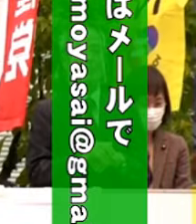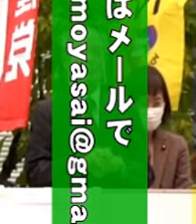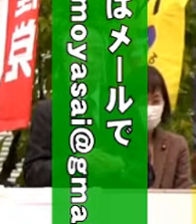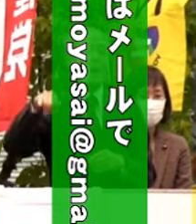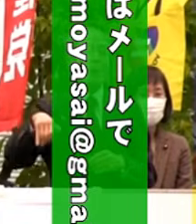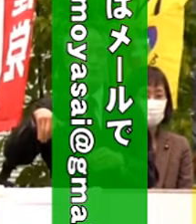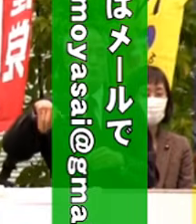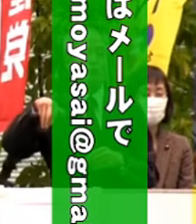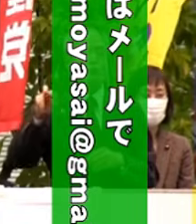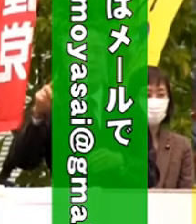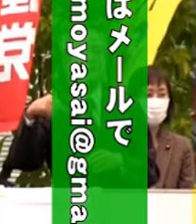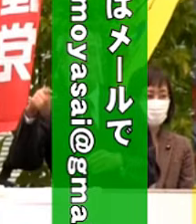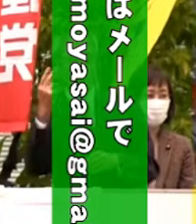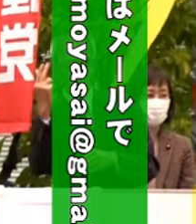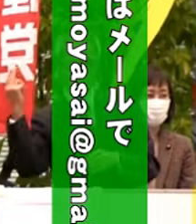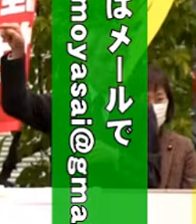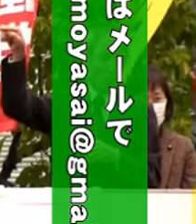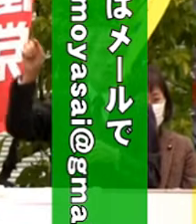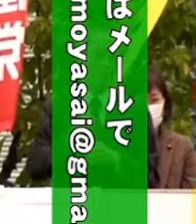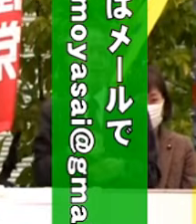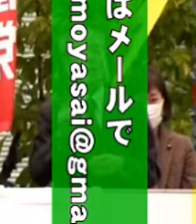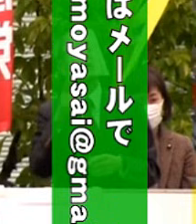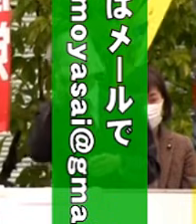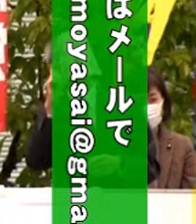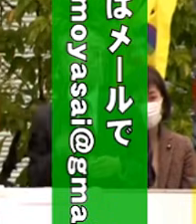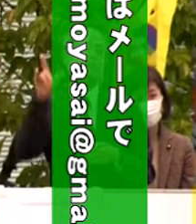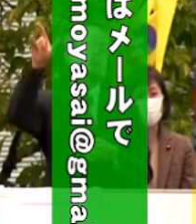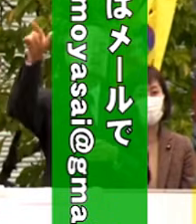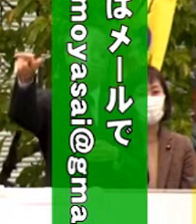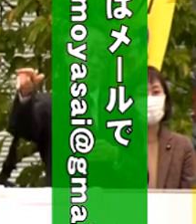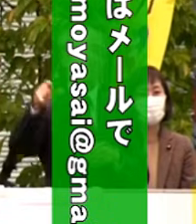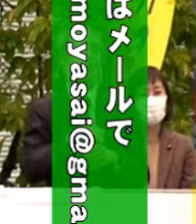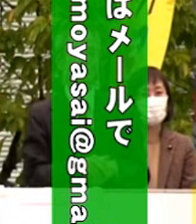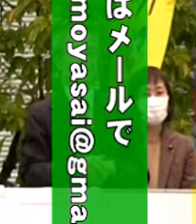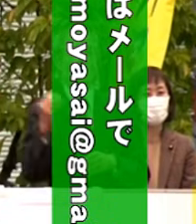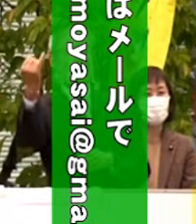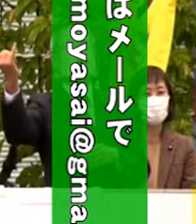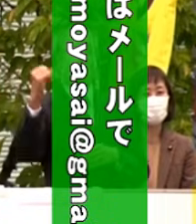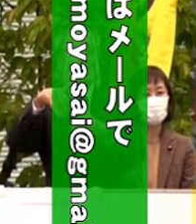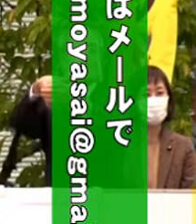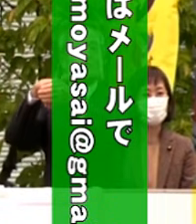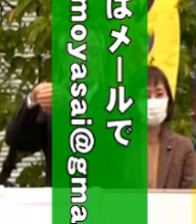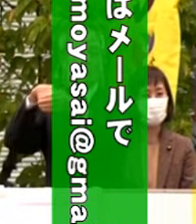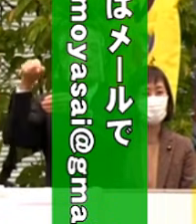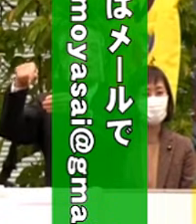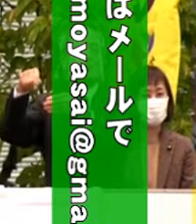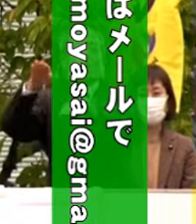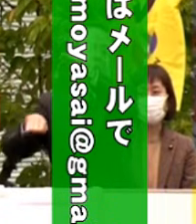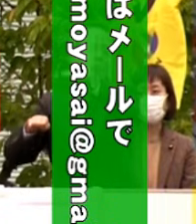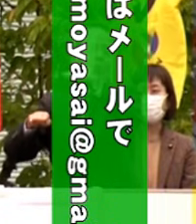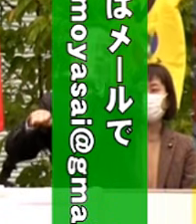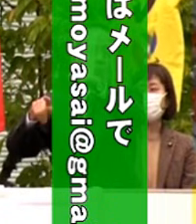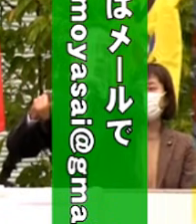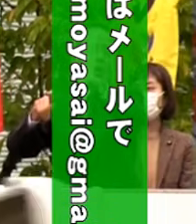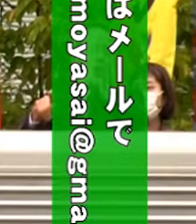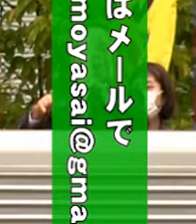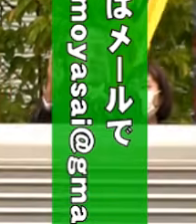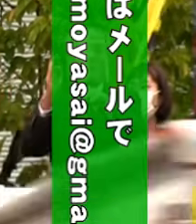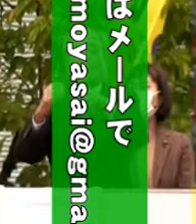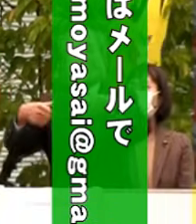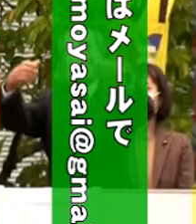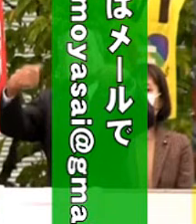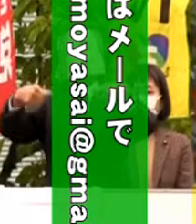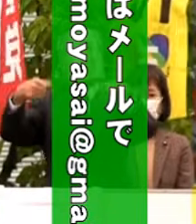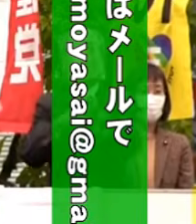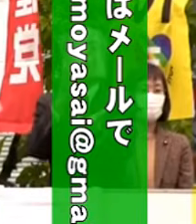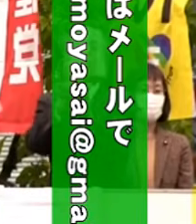てそうなったのか、それを知りたいと思って行きました。アイスランドではもう女性の賃金のこの格差をなくすために、平等にするための法